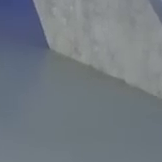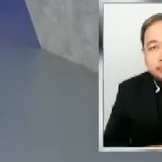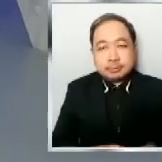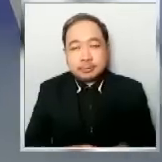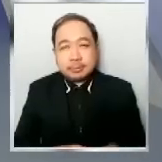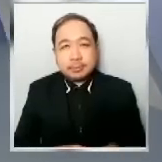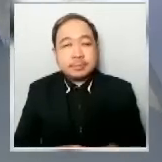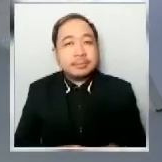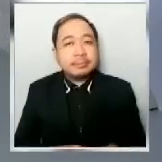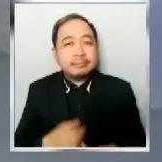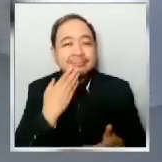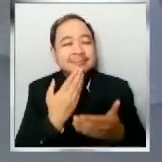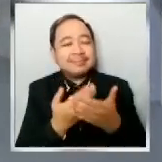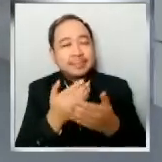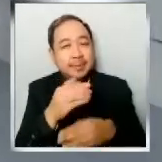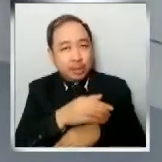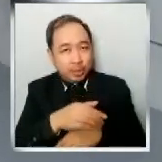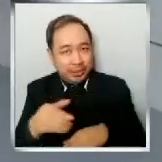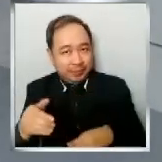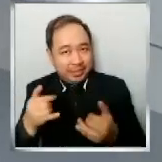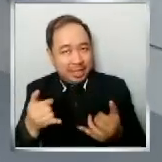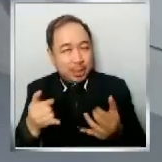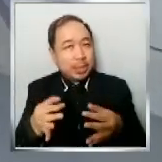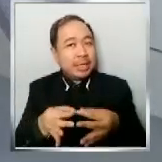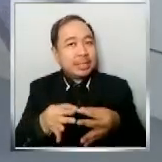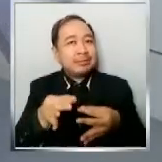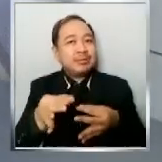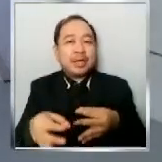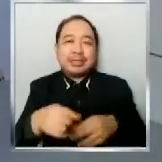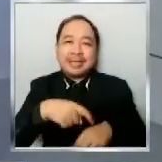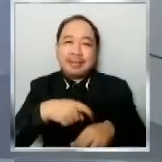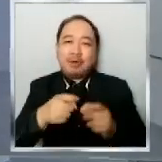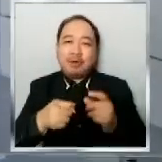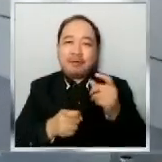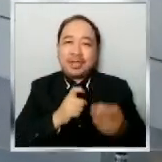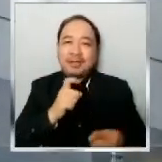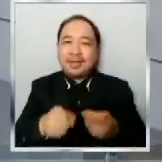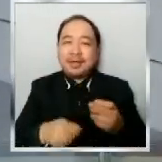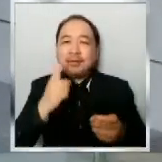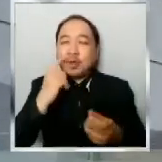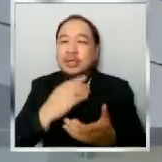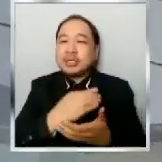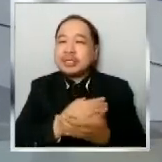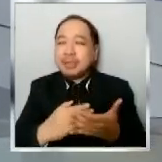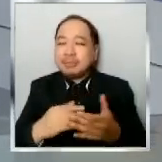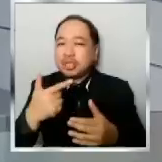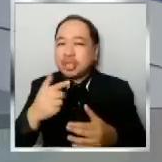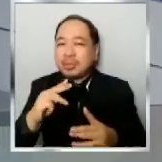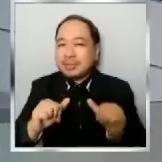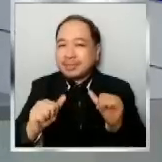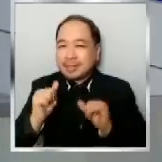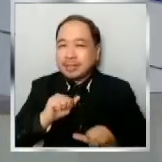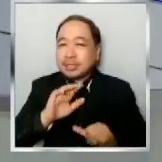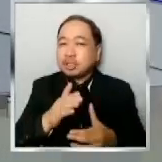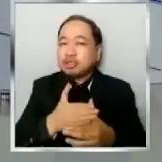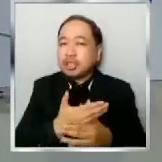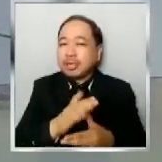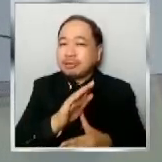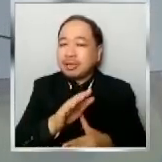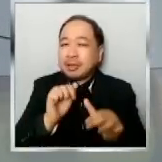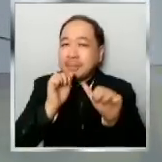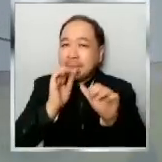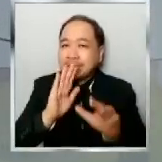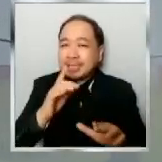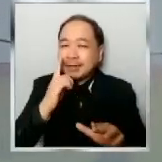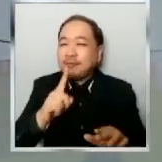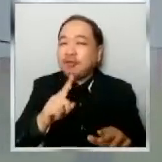Good evening mga kapuso! Extended ang season of giving para sa ilang Sparkle Stars na nagbahagi ng kanilang blessings sa ilang nating kapuso.